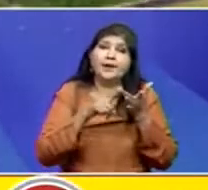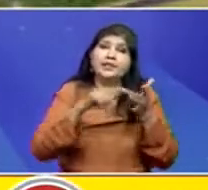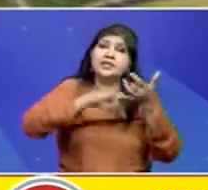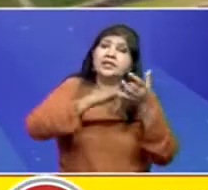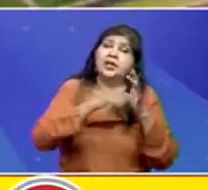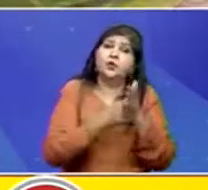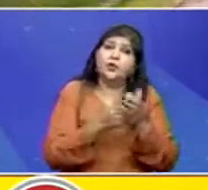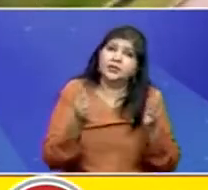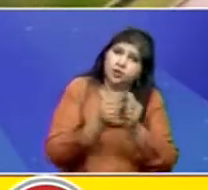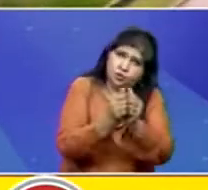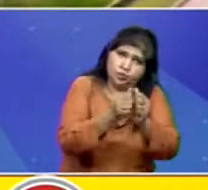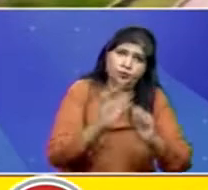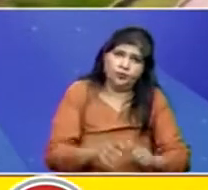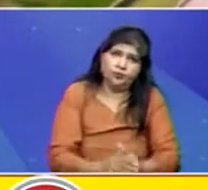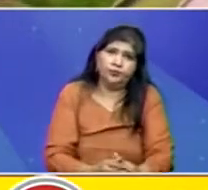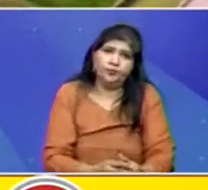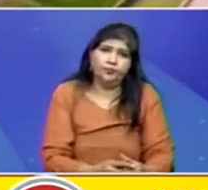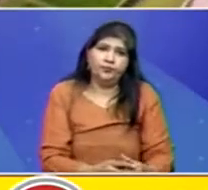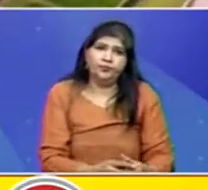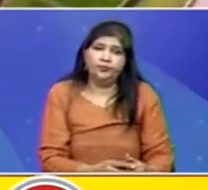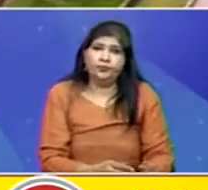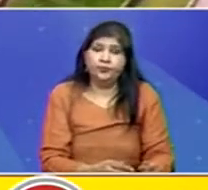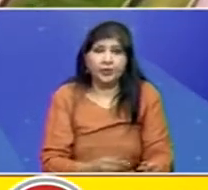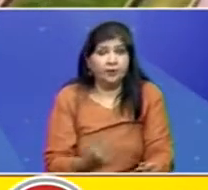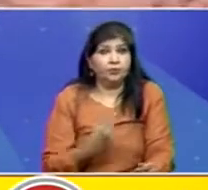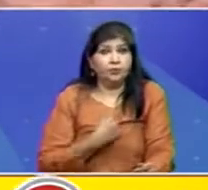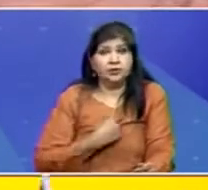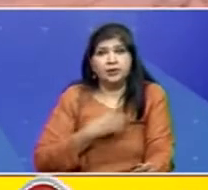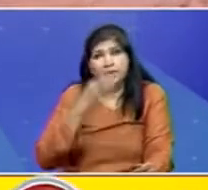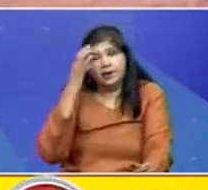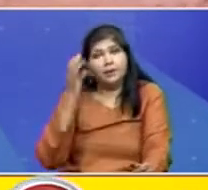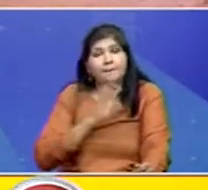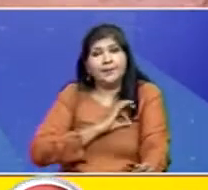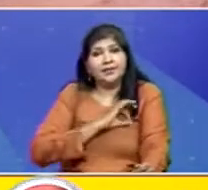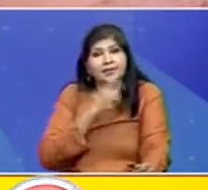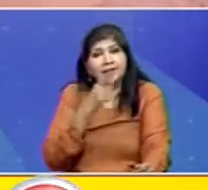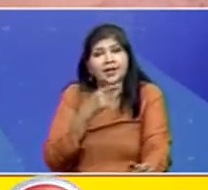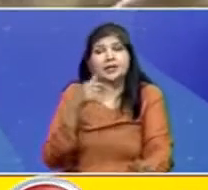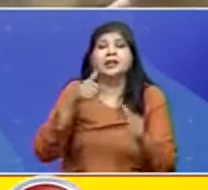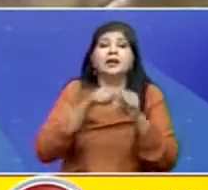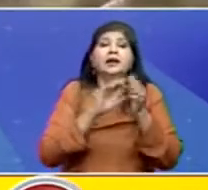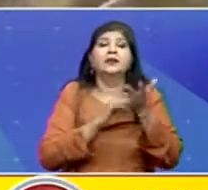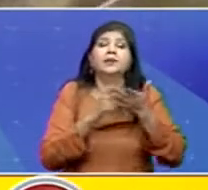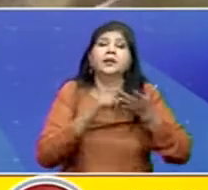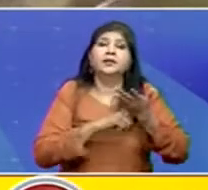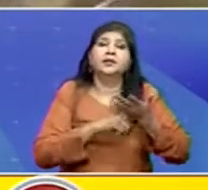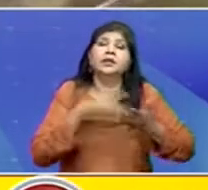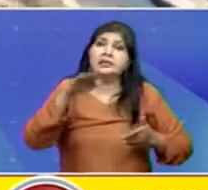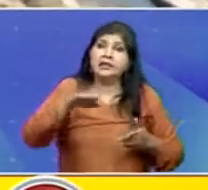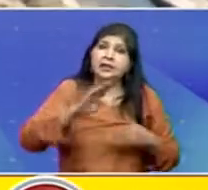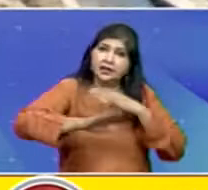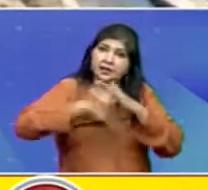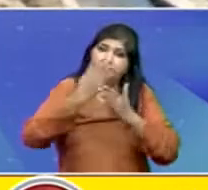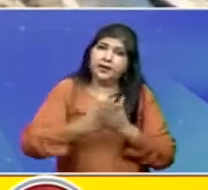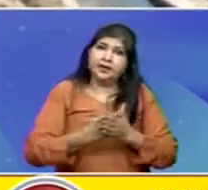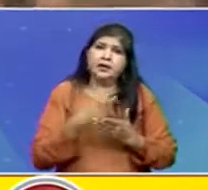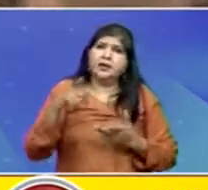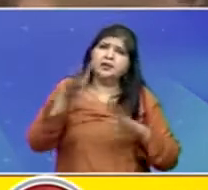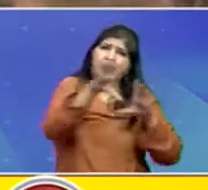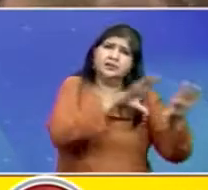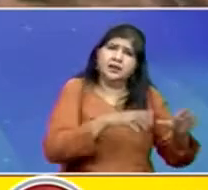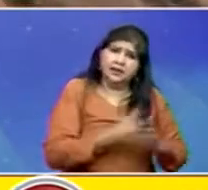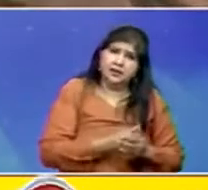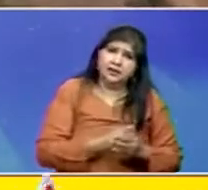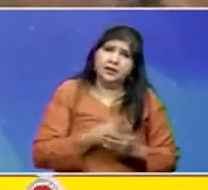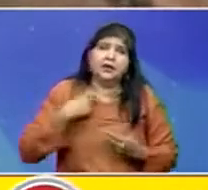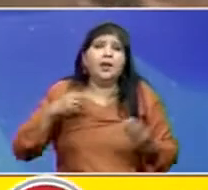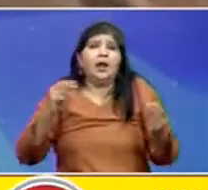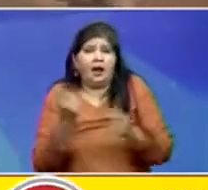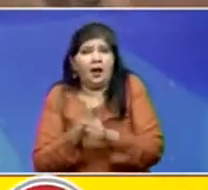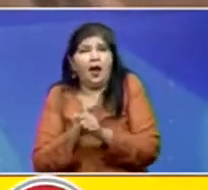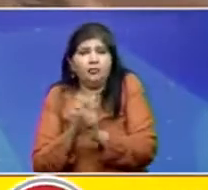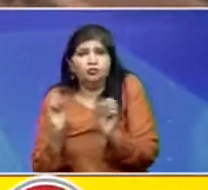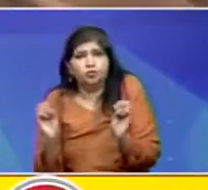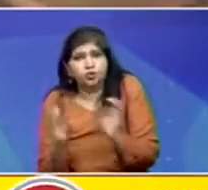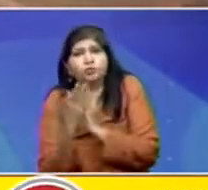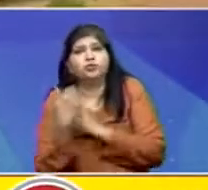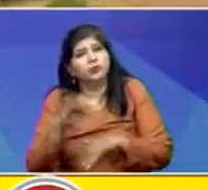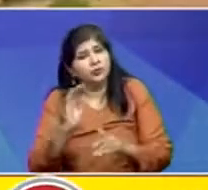जोड